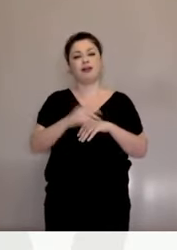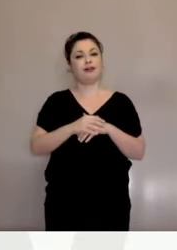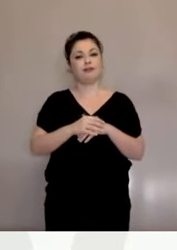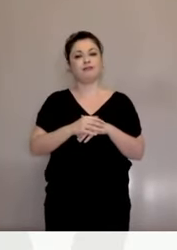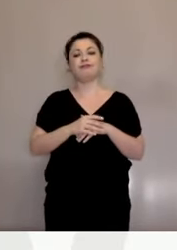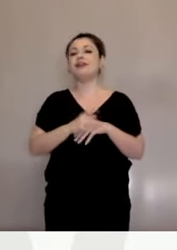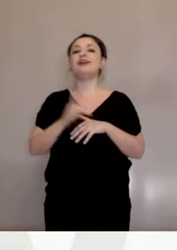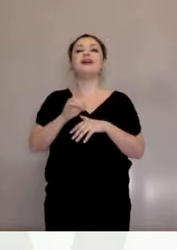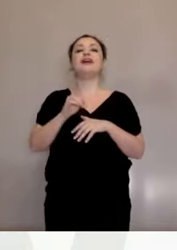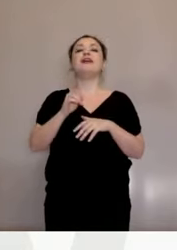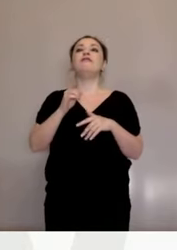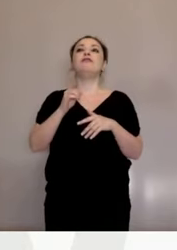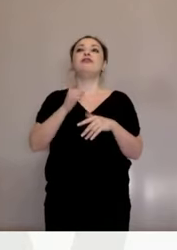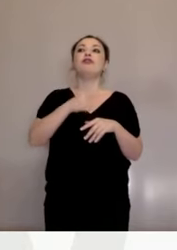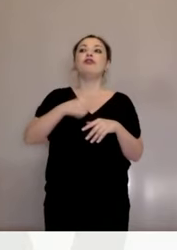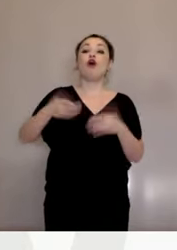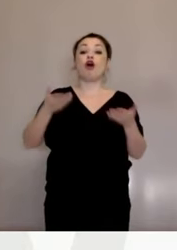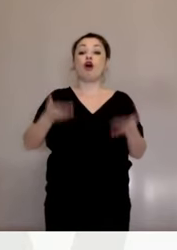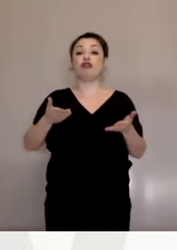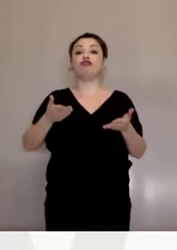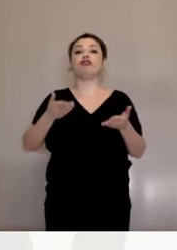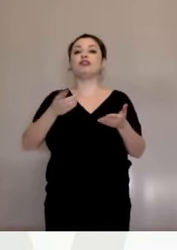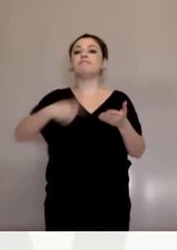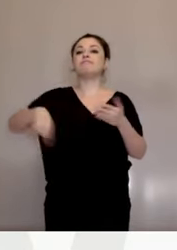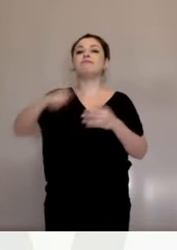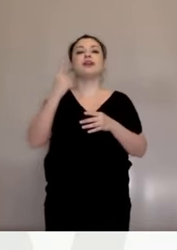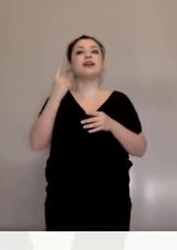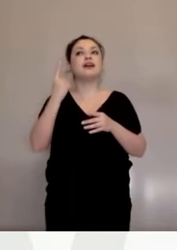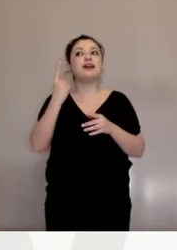Dobbiamo oggi